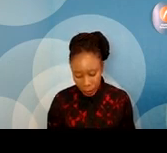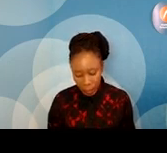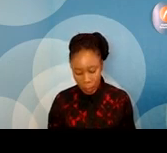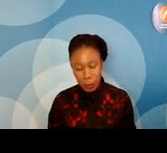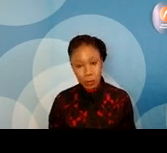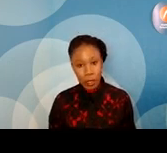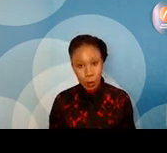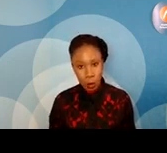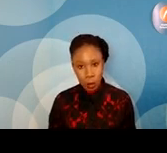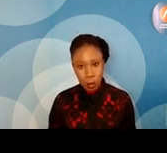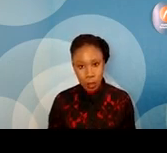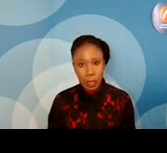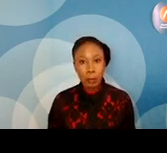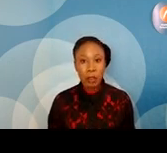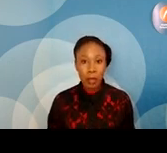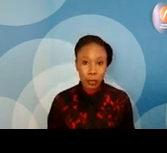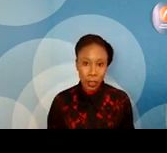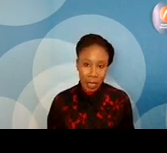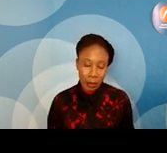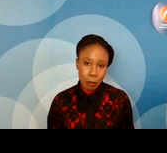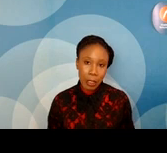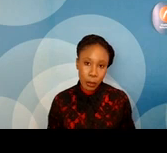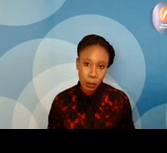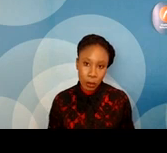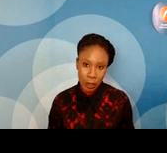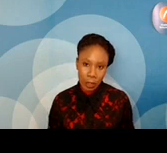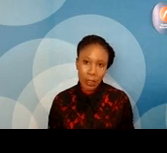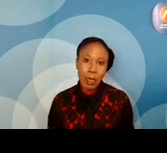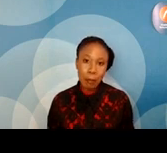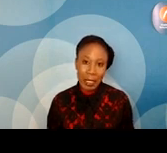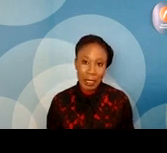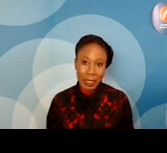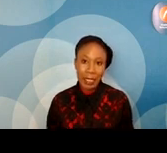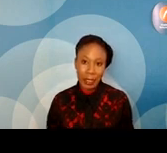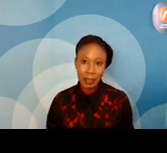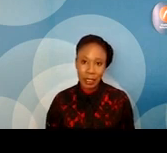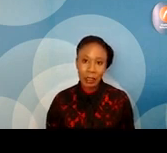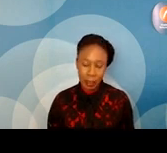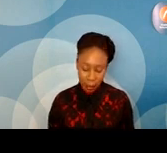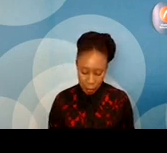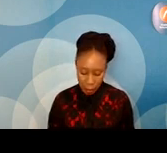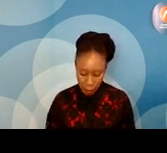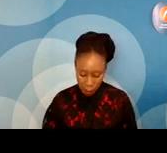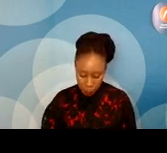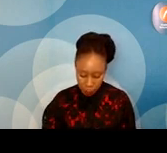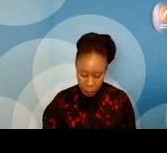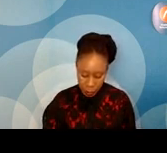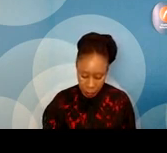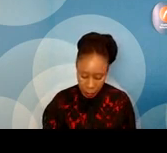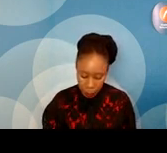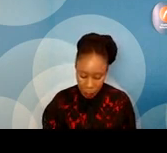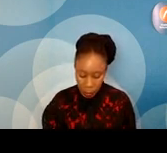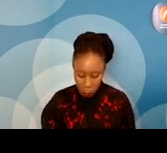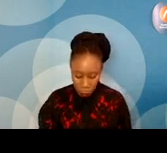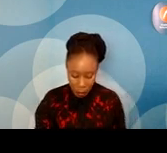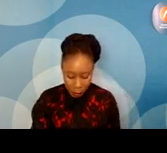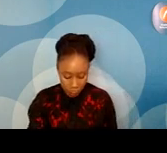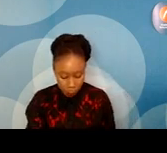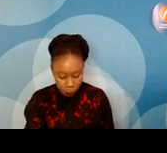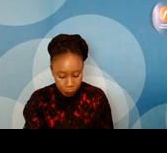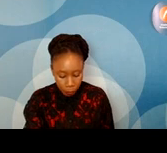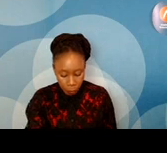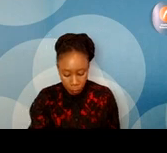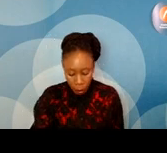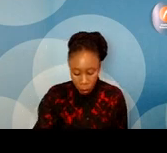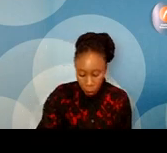mångfald, arbetsvillkor. Men framförallt med grunden att mänskliga rättigheter är det mest